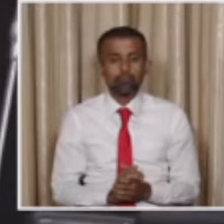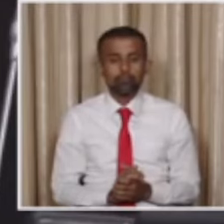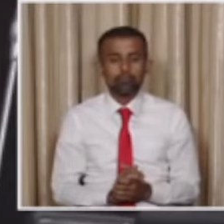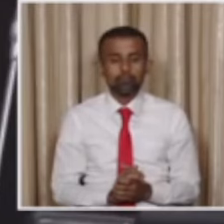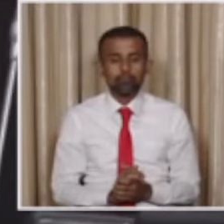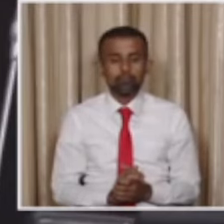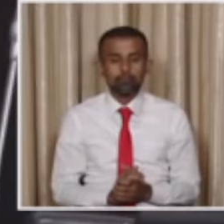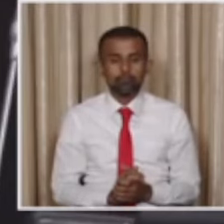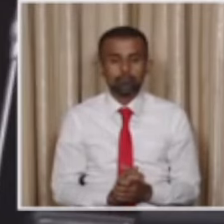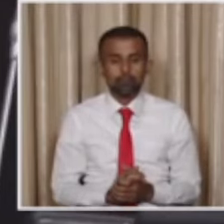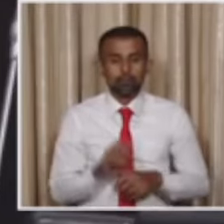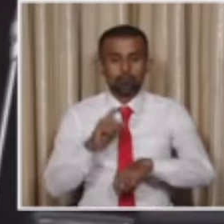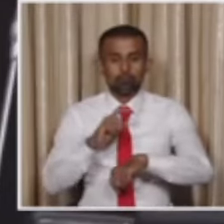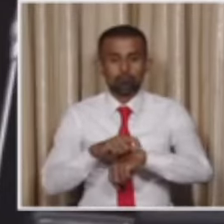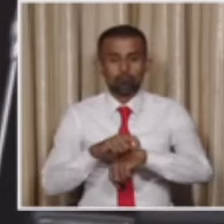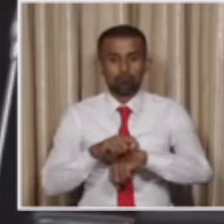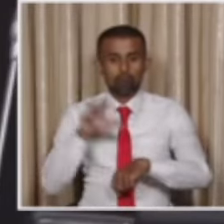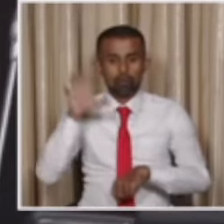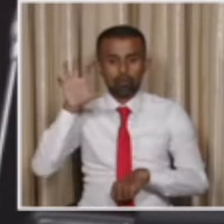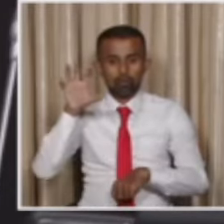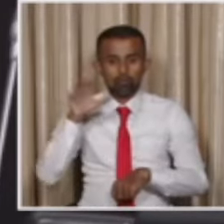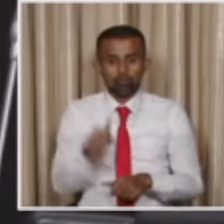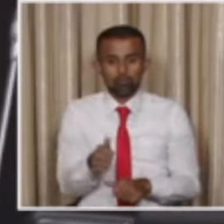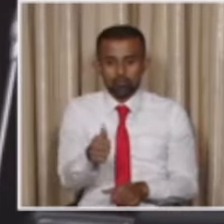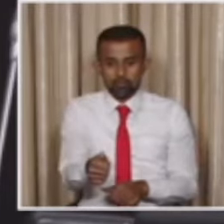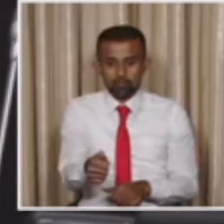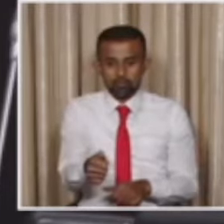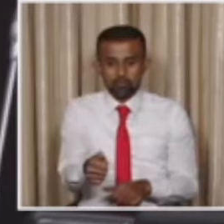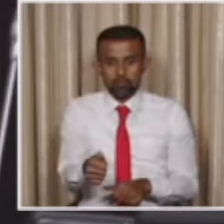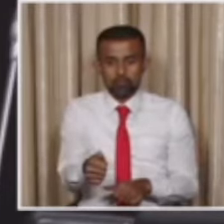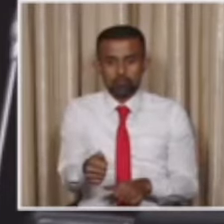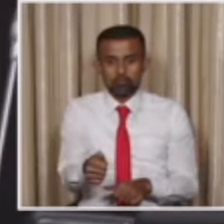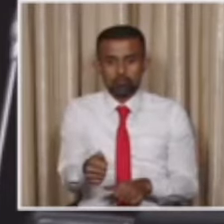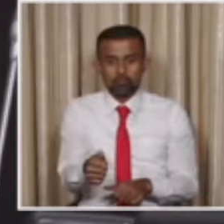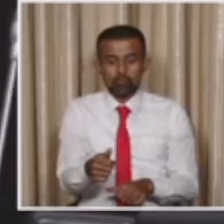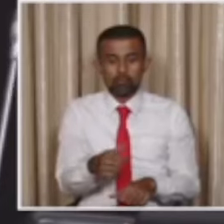අර ඔරලෝසුව ඇංගිලි සලකුණු යාන්ත්‍රයේ